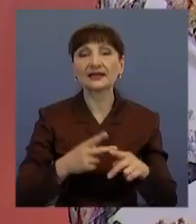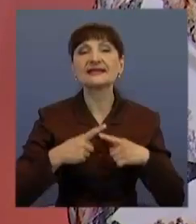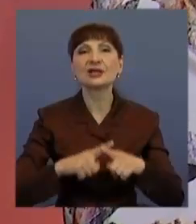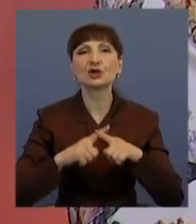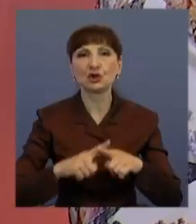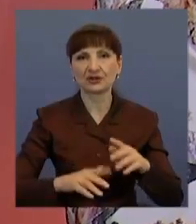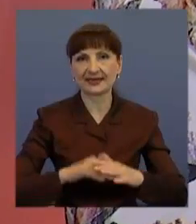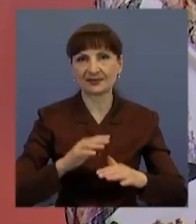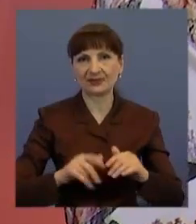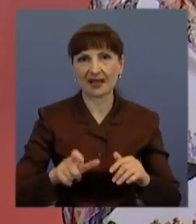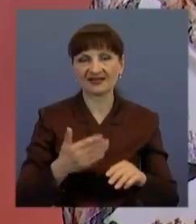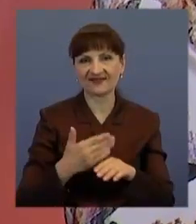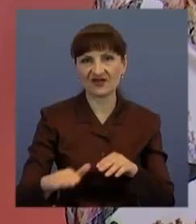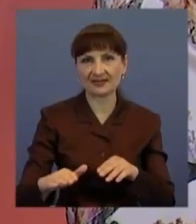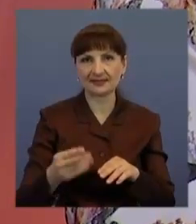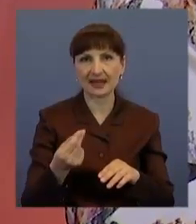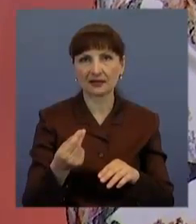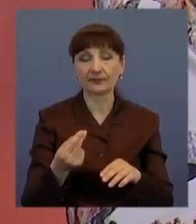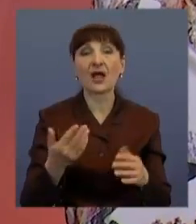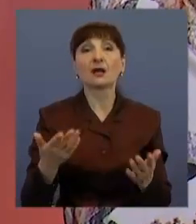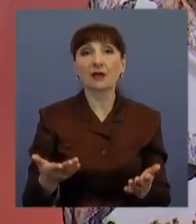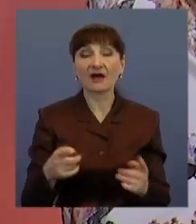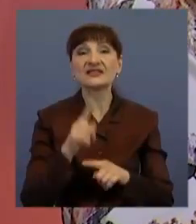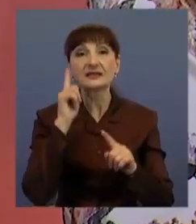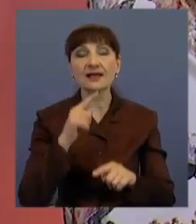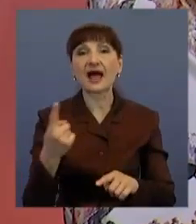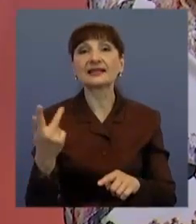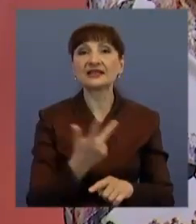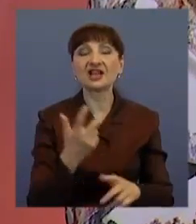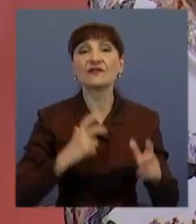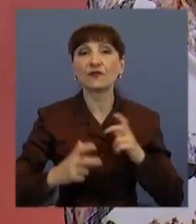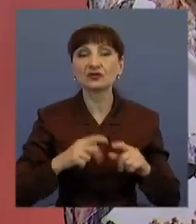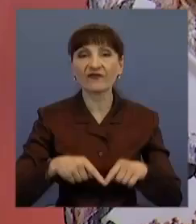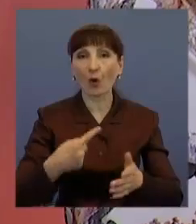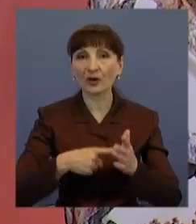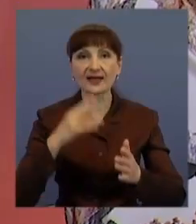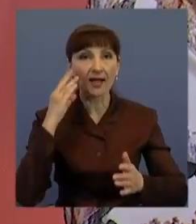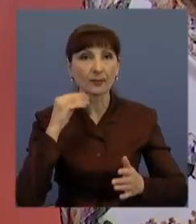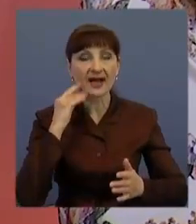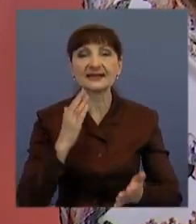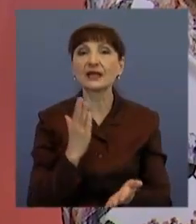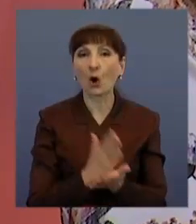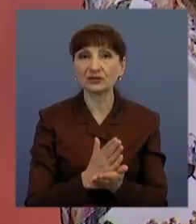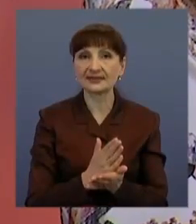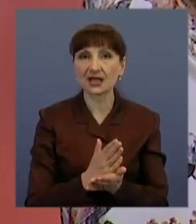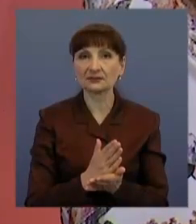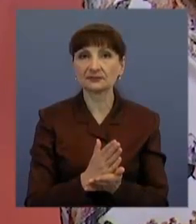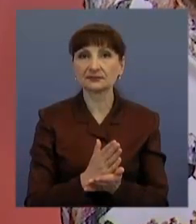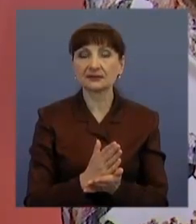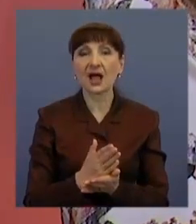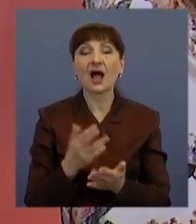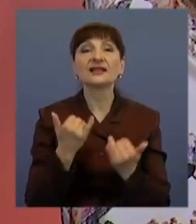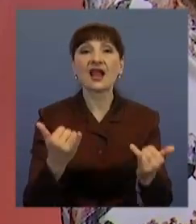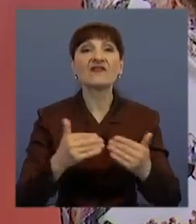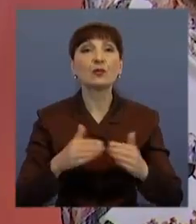технические специальности. Ну, как вы сами знаете, 1/3 вузов находится в городе Алматы. То есть и для